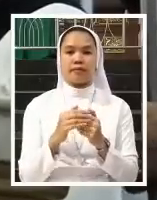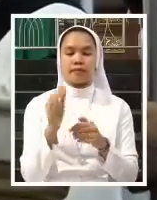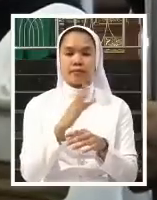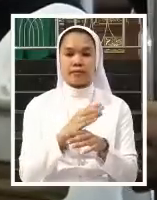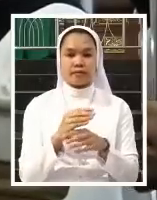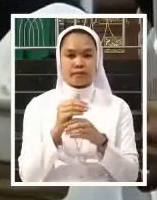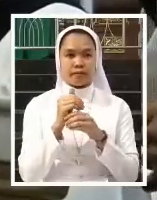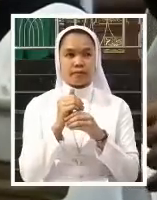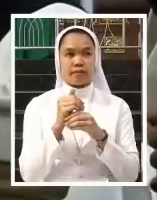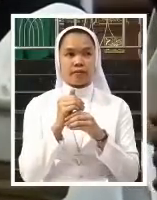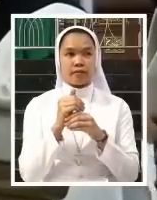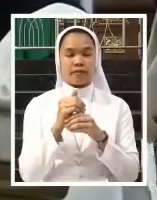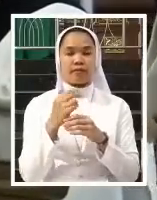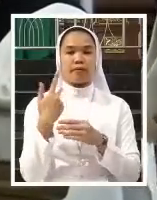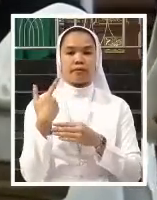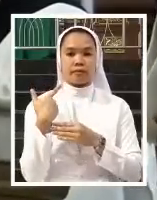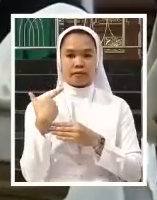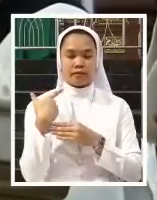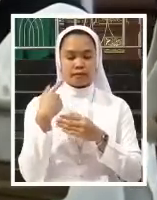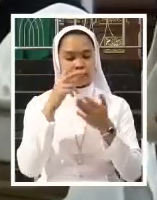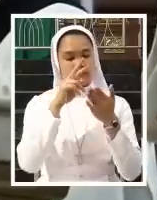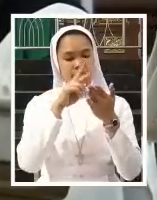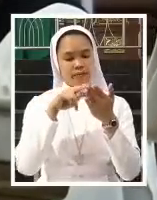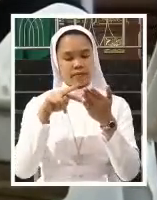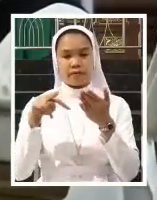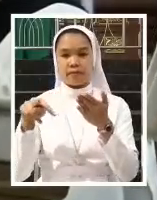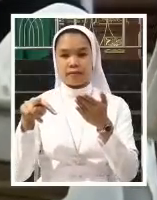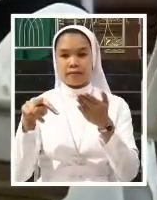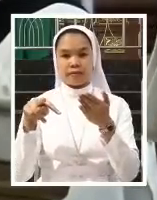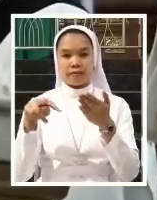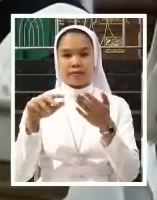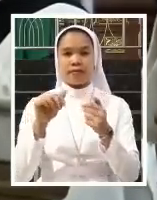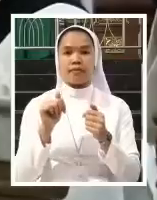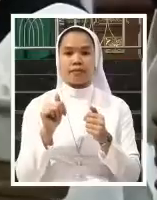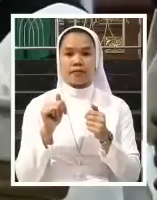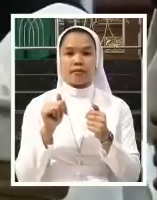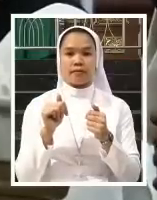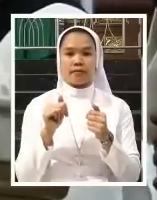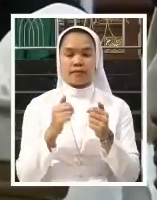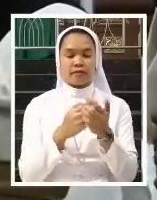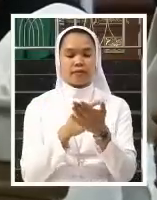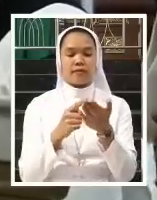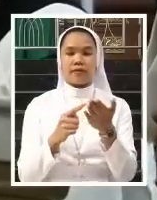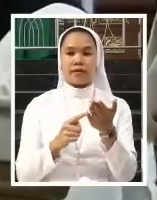nakuan niya ang lugar na nasusuratan kaini.